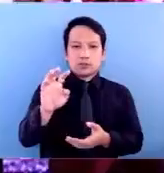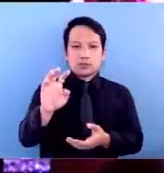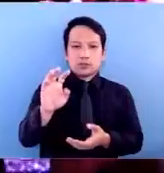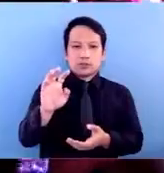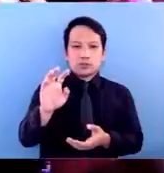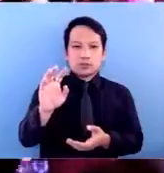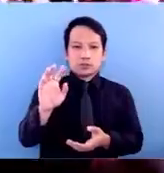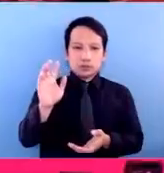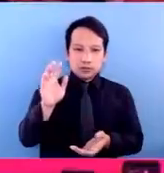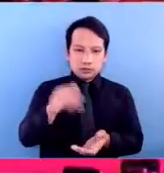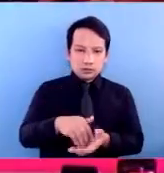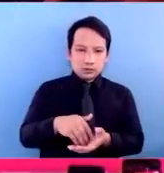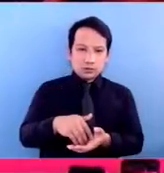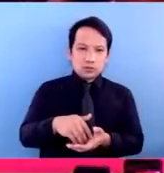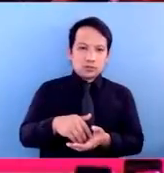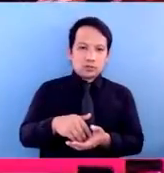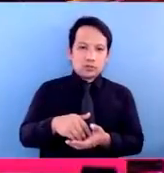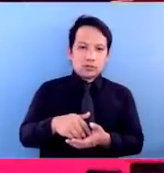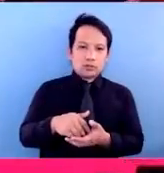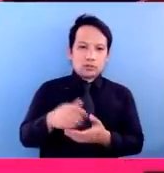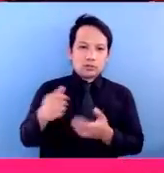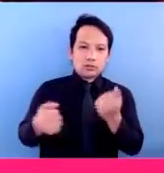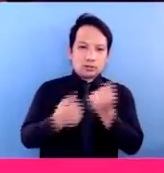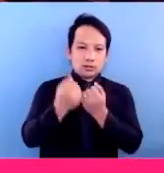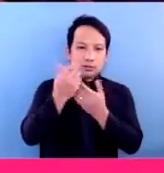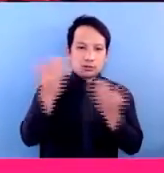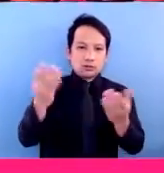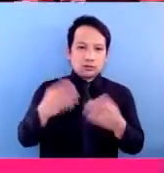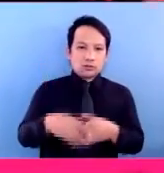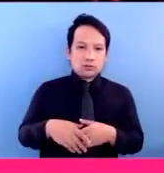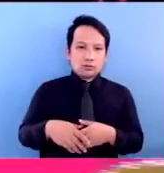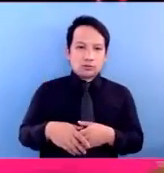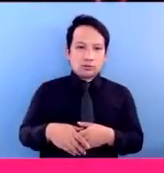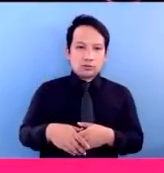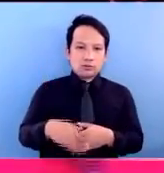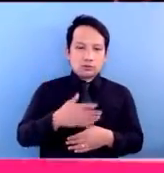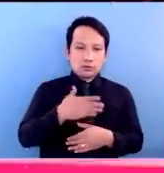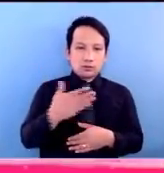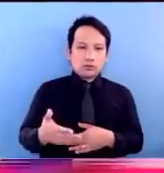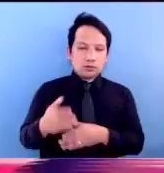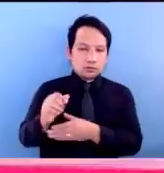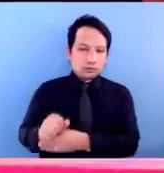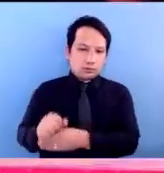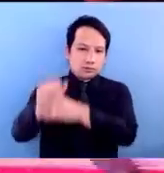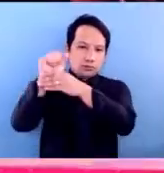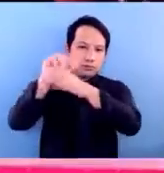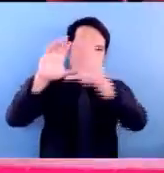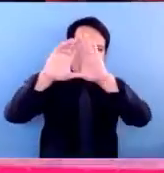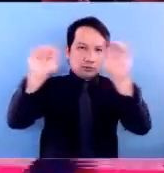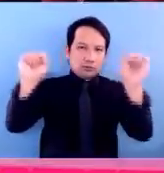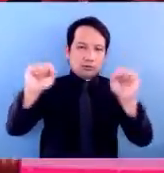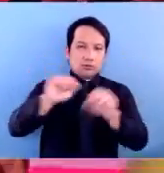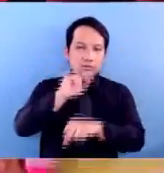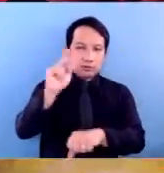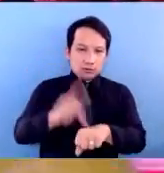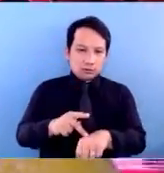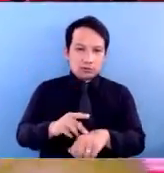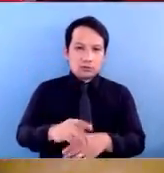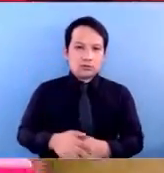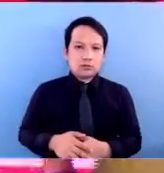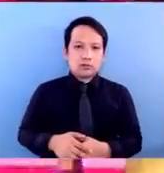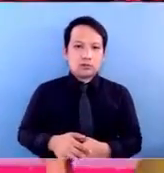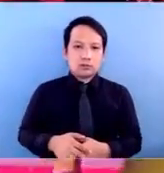Sa gabi nito, official kong ini-endorse ang susunod na Pangulo ng Republika ng